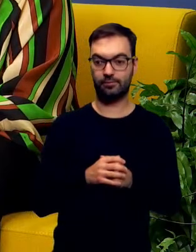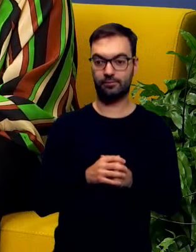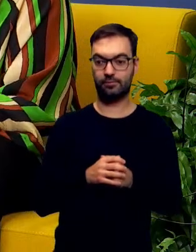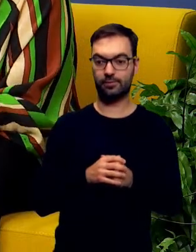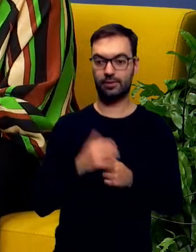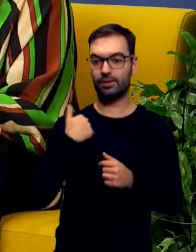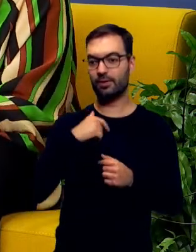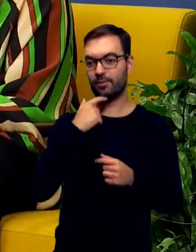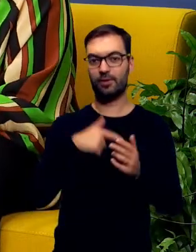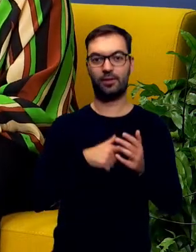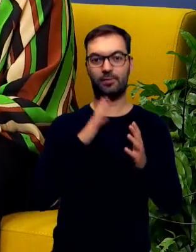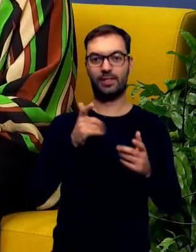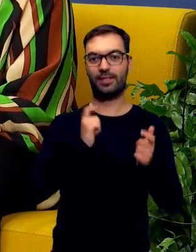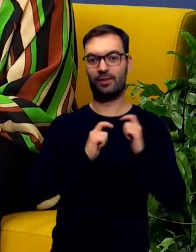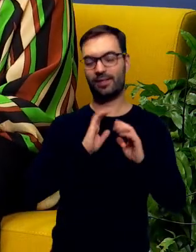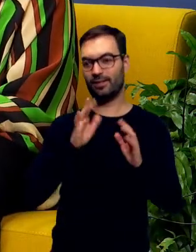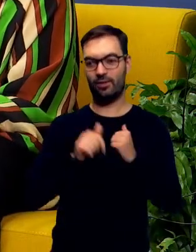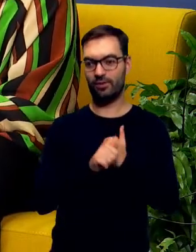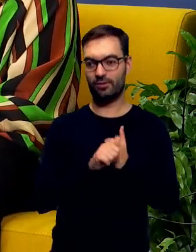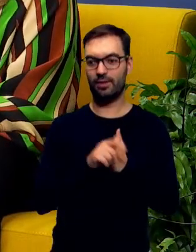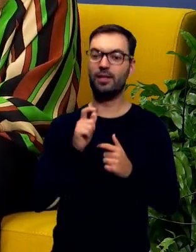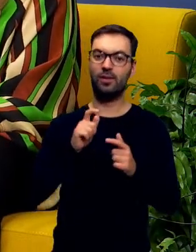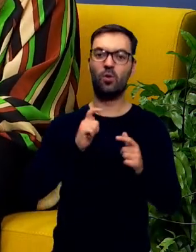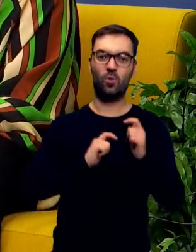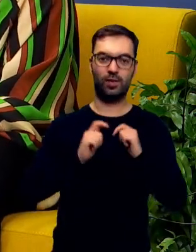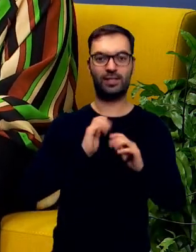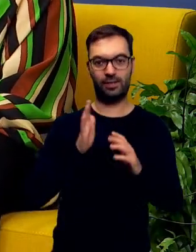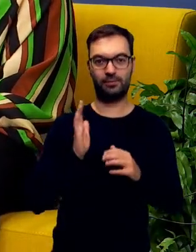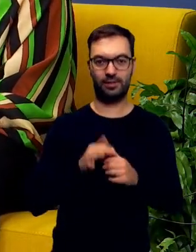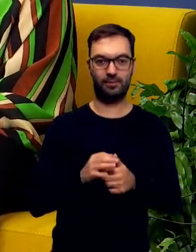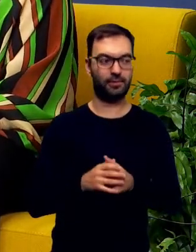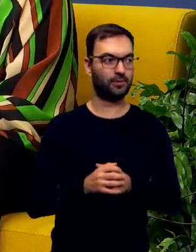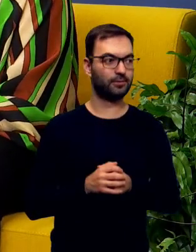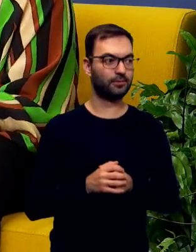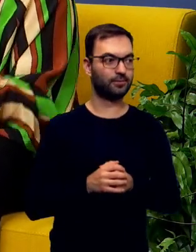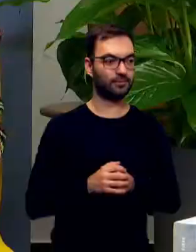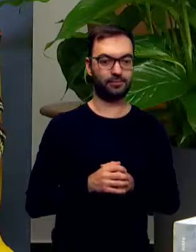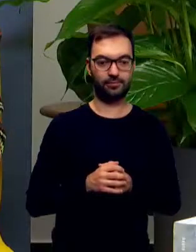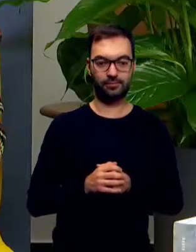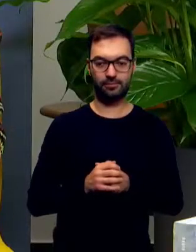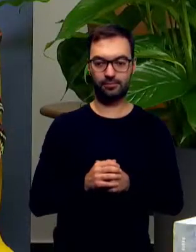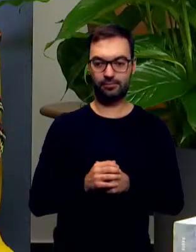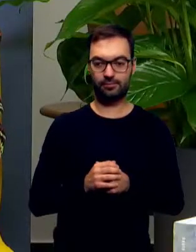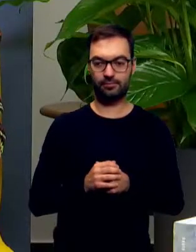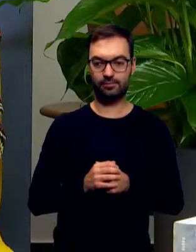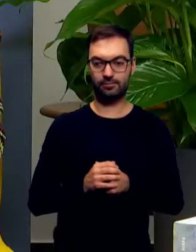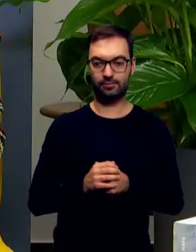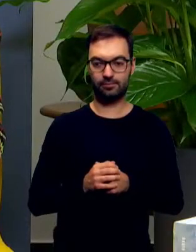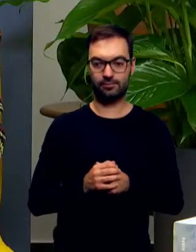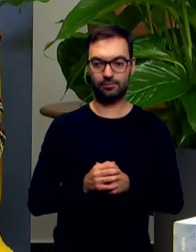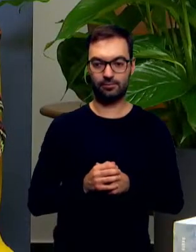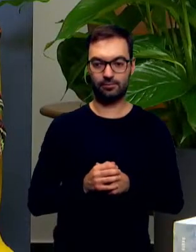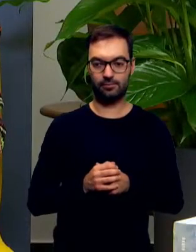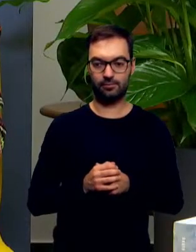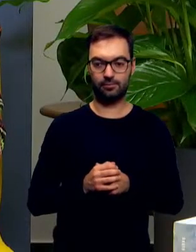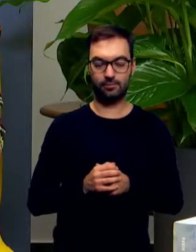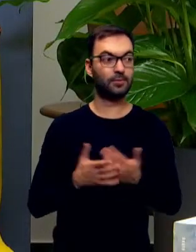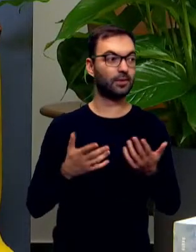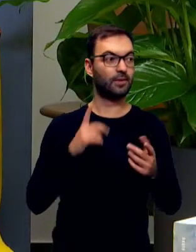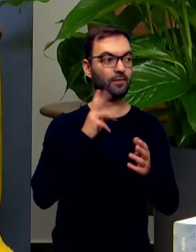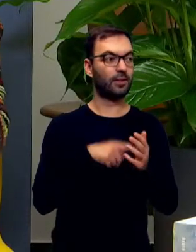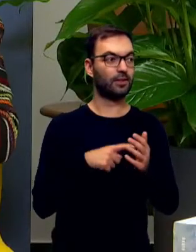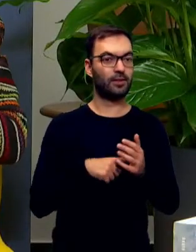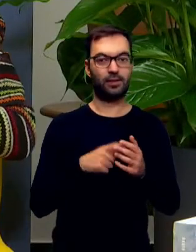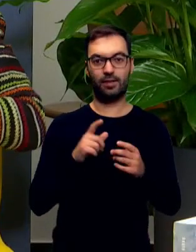że nie chcę powiedzieć, że będzie pan zadowolony, ale usatysfakcjonowany może. To z pewnością. No, rzeczywiście,